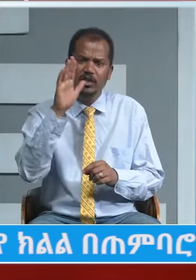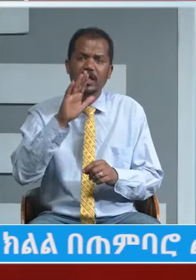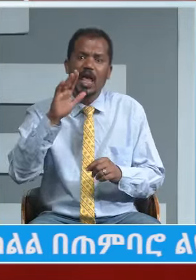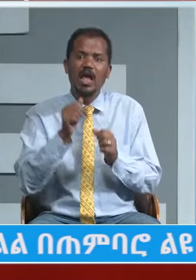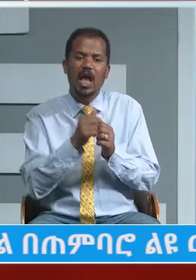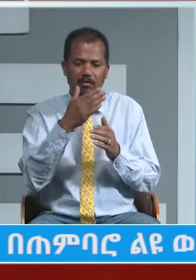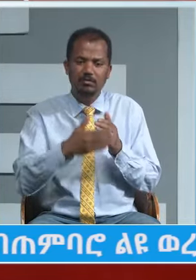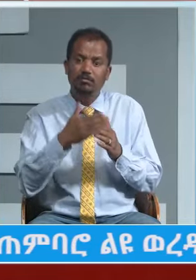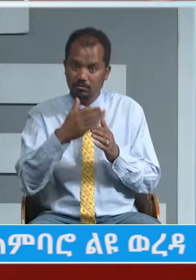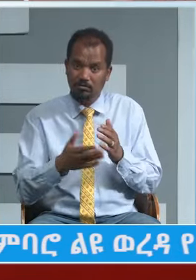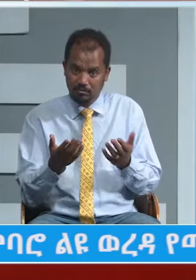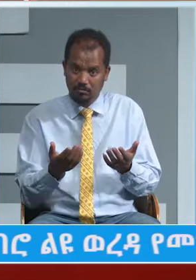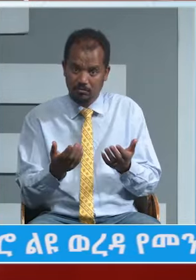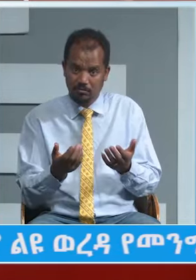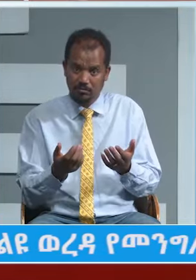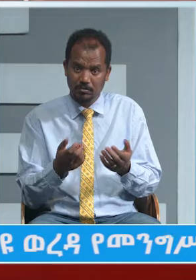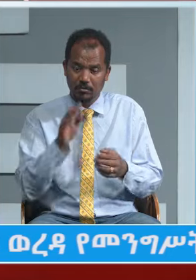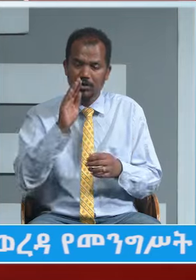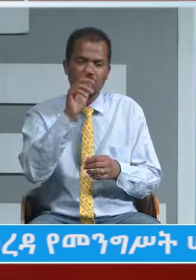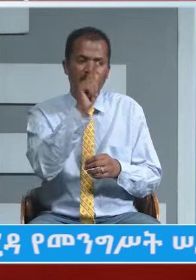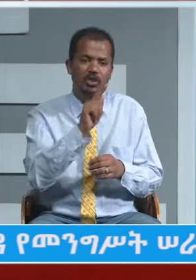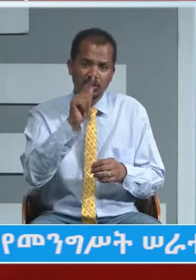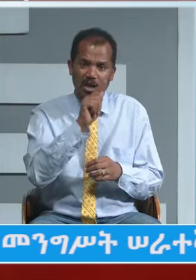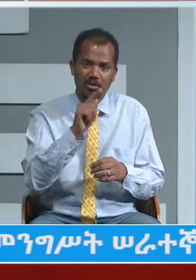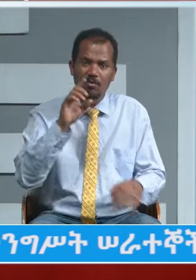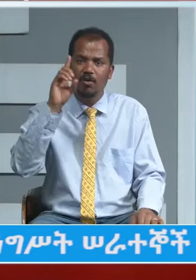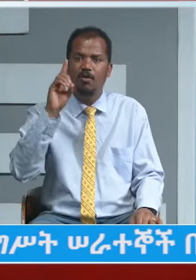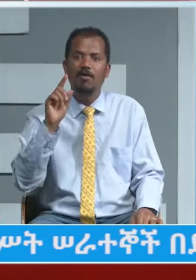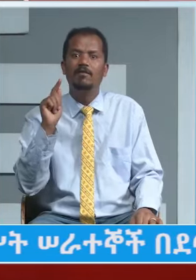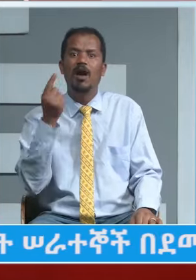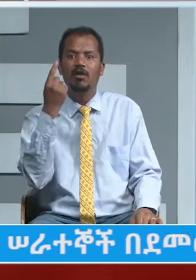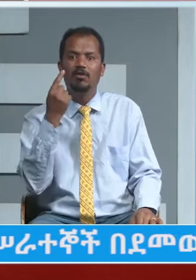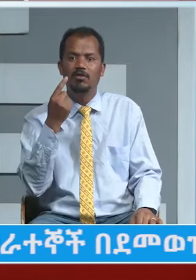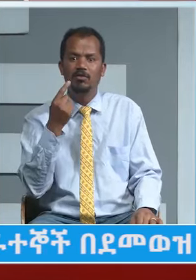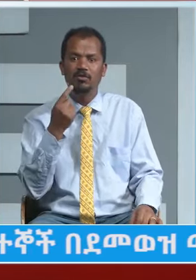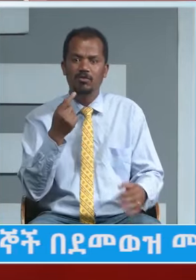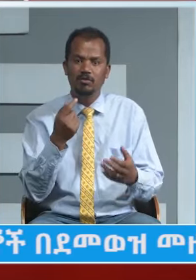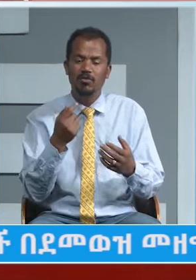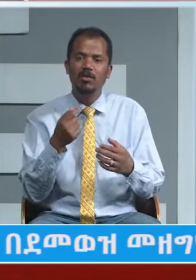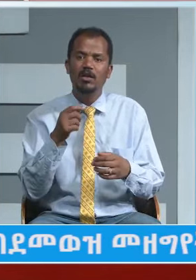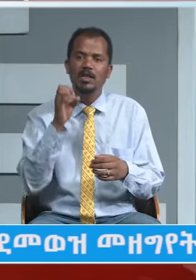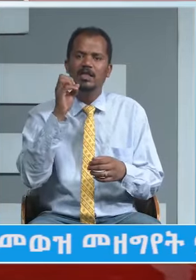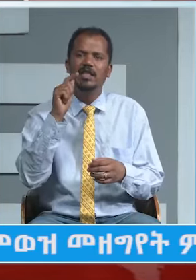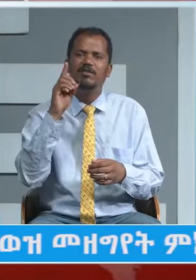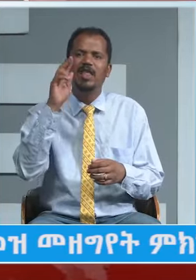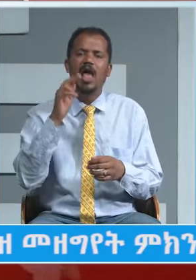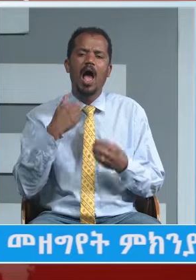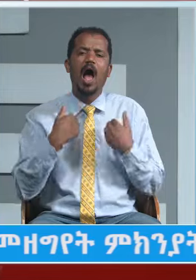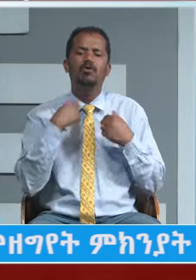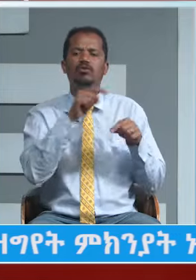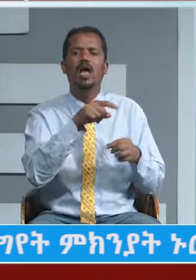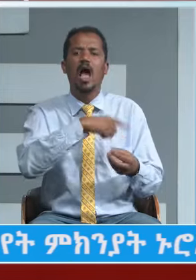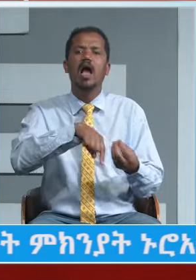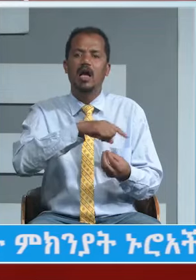ጋር ይዋሰናሉ። እዛ አካባቢ ላይ የሸኔም የፋኖ አቀንቃኝ ጽንፈኞችም አሉ።